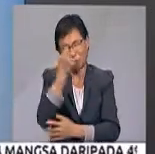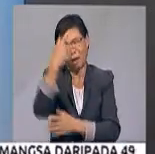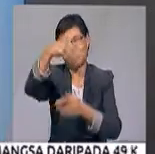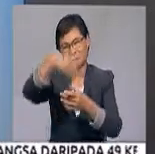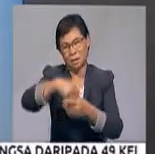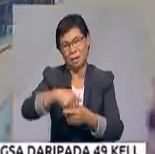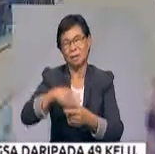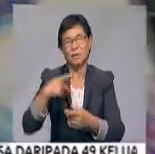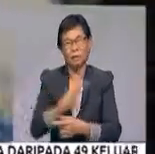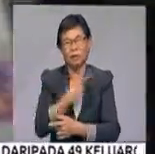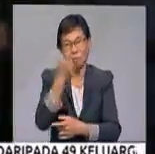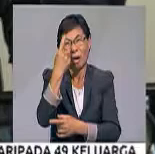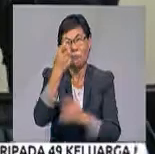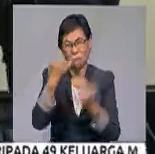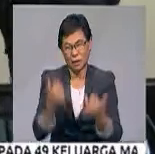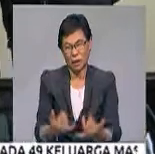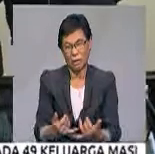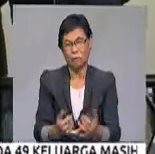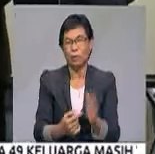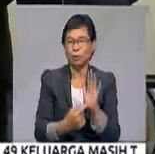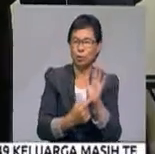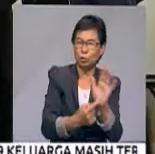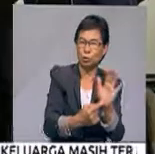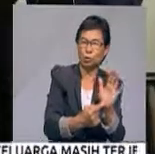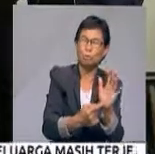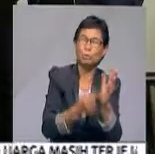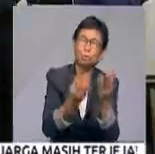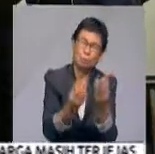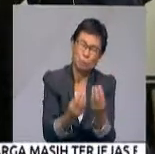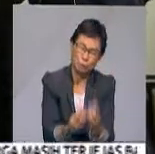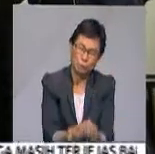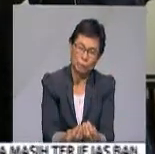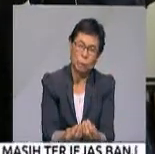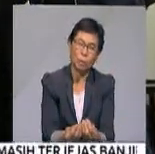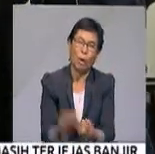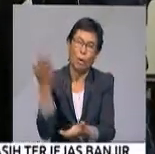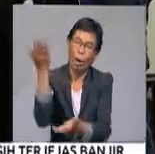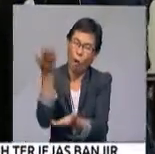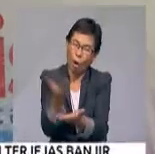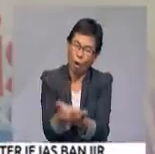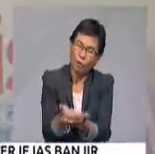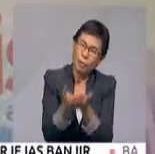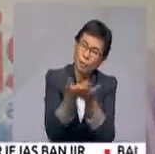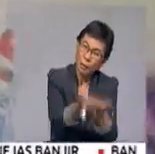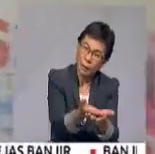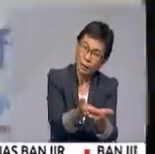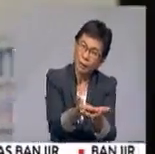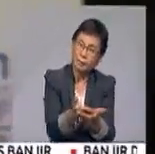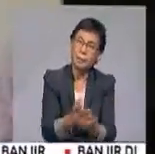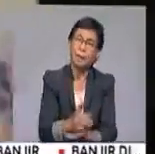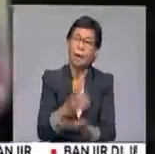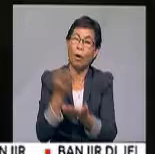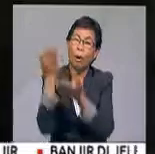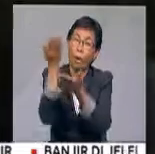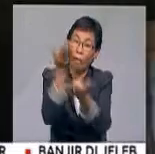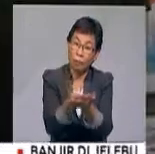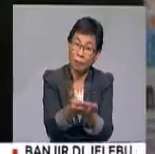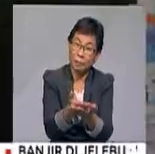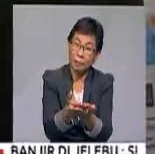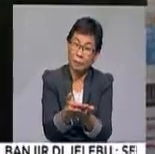keadaan sekarang ni banyak show pun berkurang, jadi dengan offer yang mereka bagi ini satu